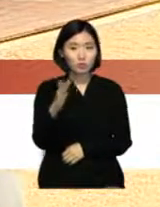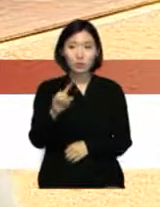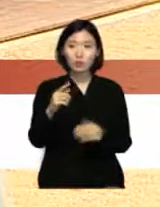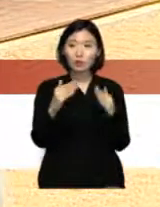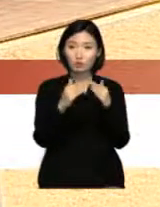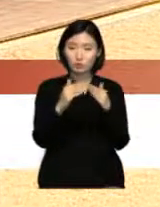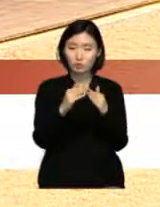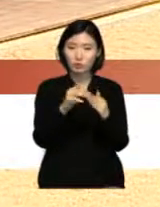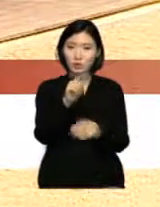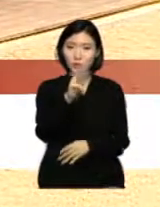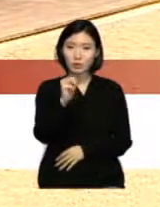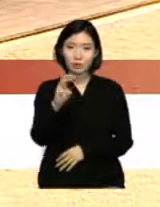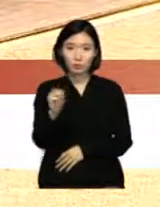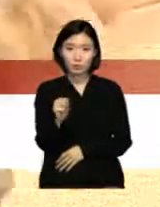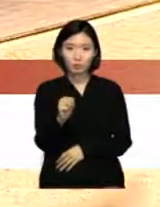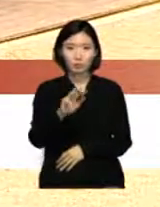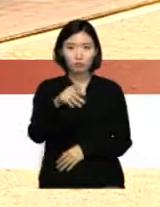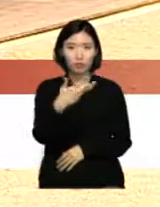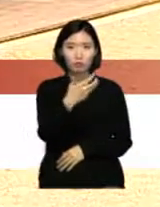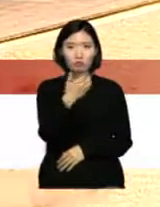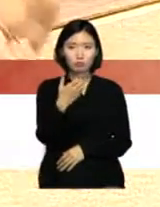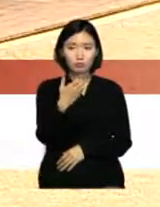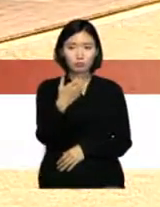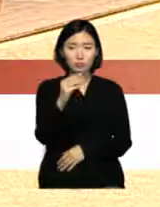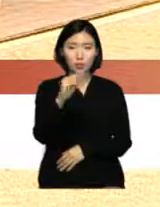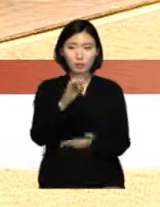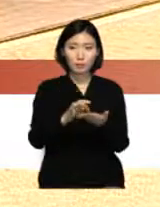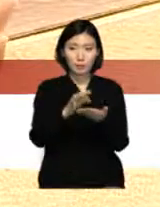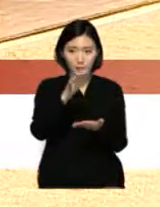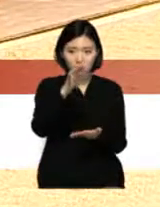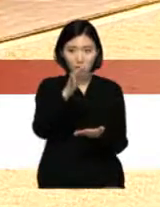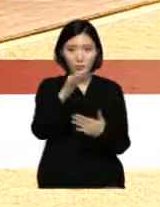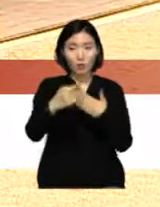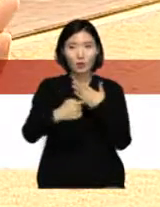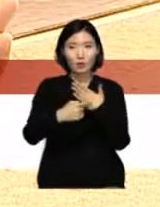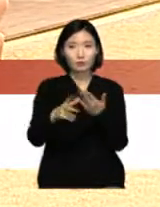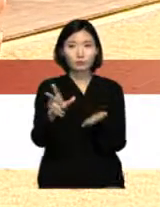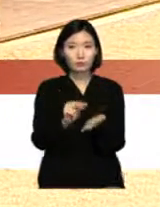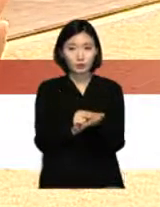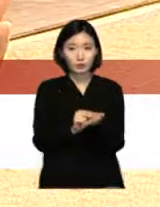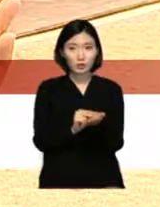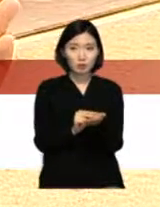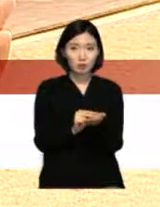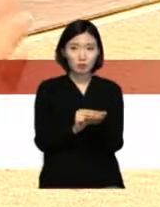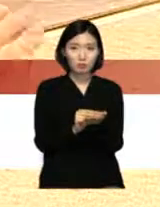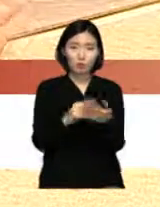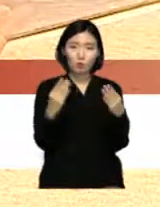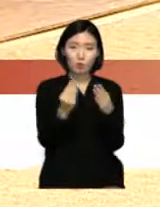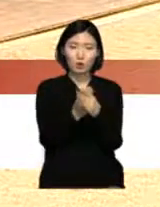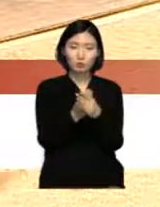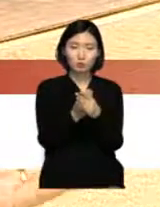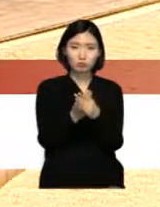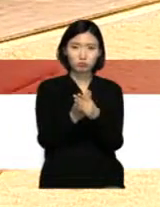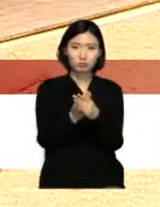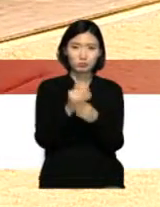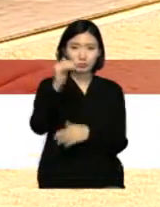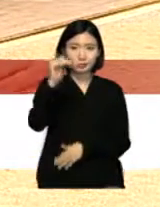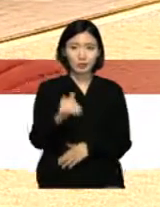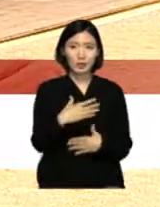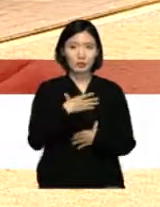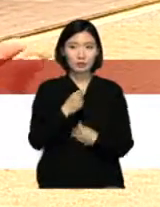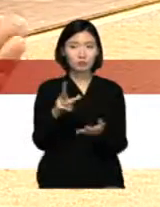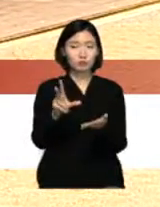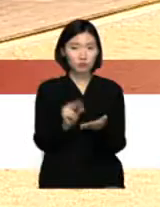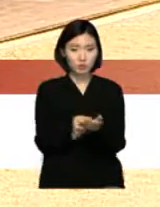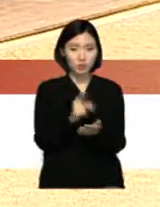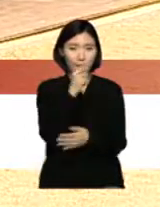890짜리 건축물이에요. 이 외장의 문제, 외장의 어떤 그 퀄리티가 떨어지고 그 안전의 문제, 이